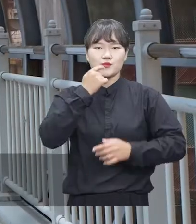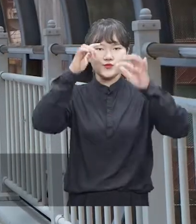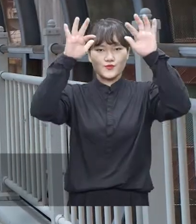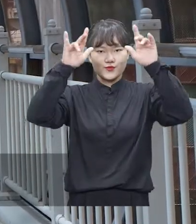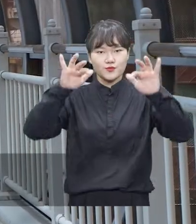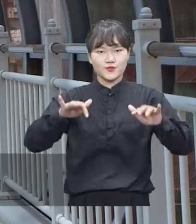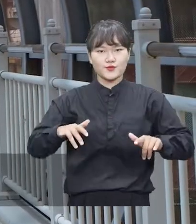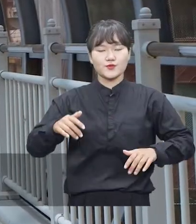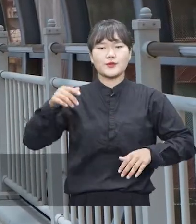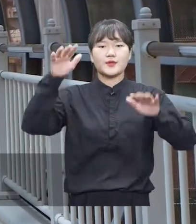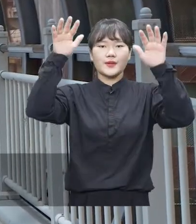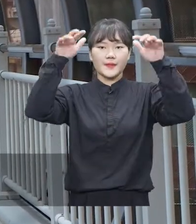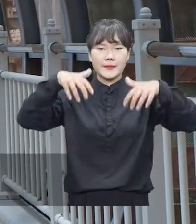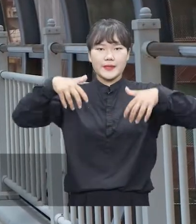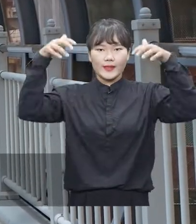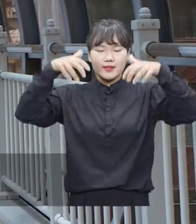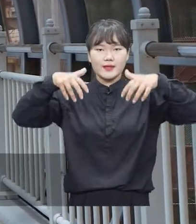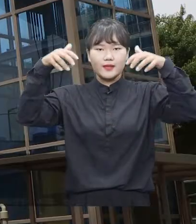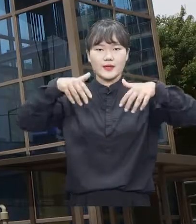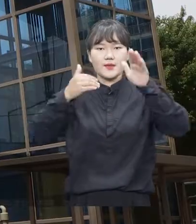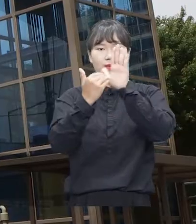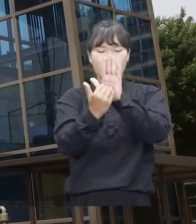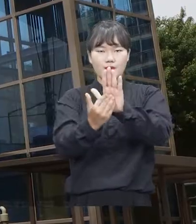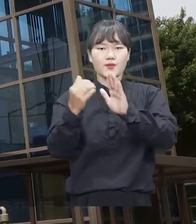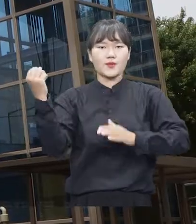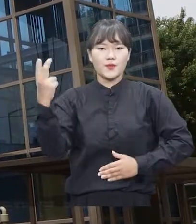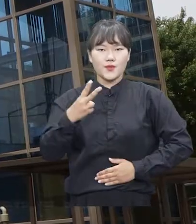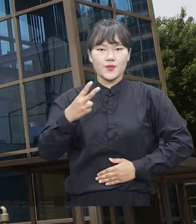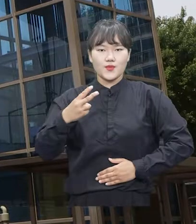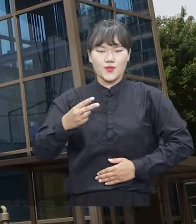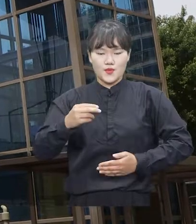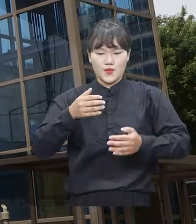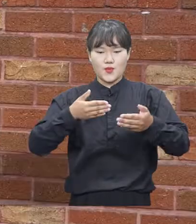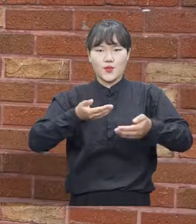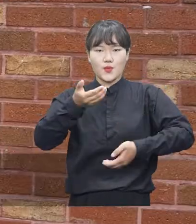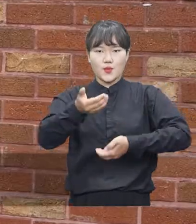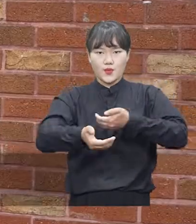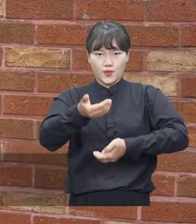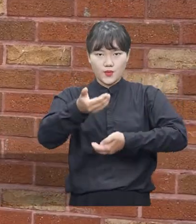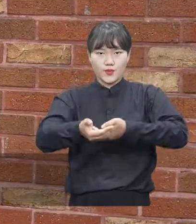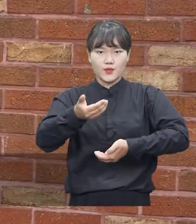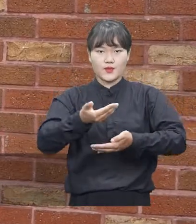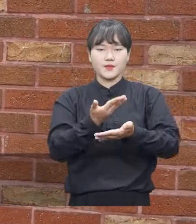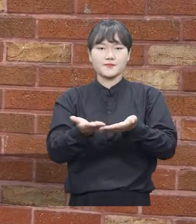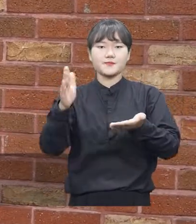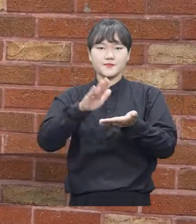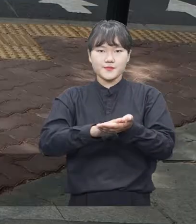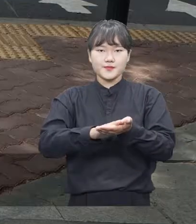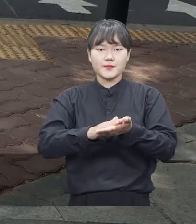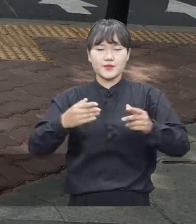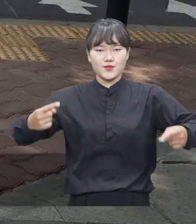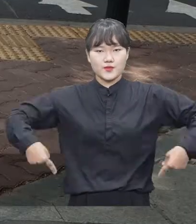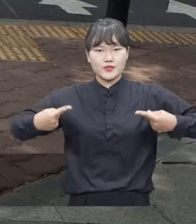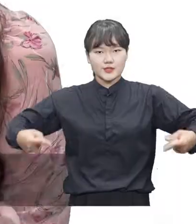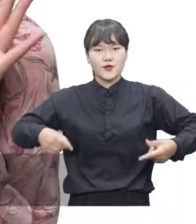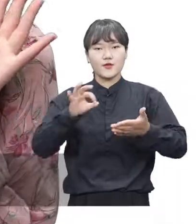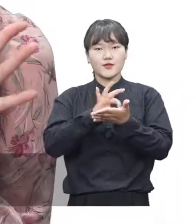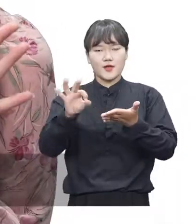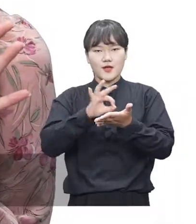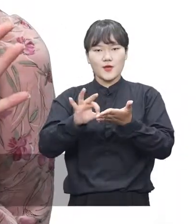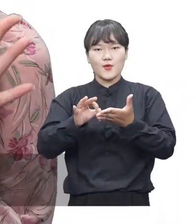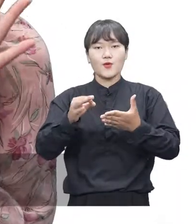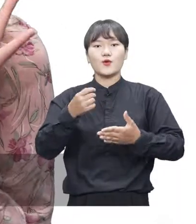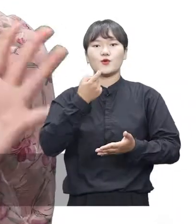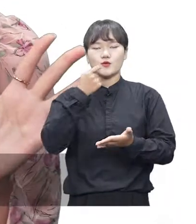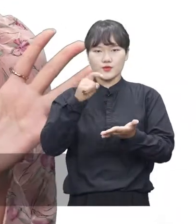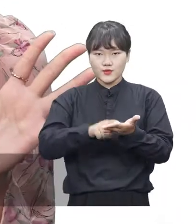눈과 비를 막을 수 있는 캐노피가 설치되고 보도포장으로 유모차 전동 휠체어의 이동이 한결 편리해졌는데요. 근데